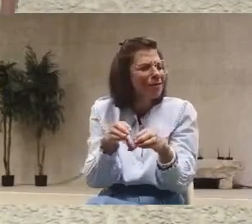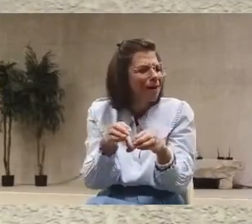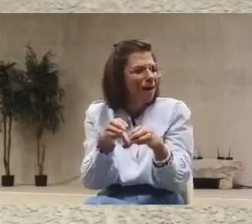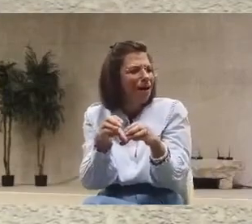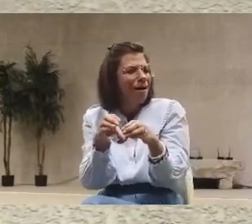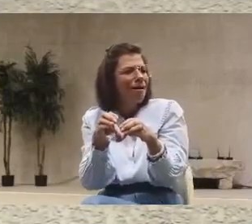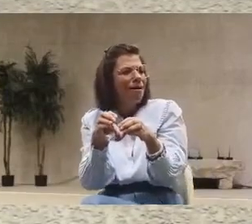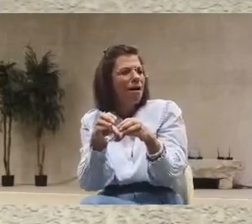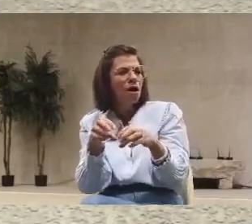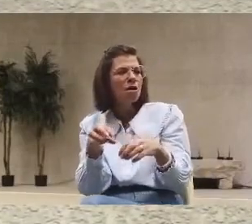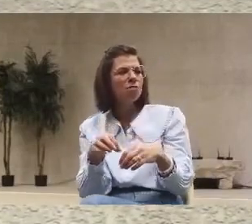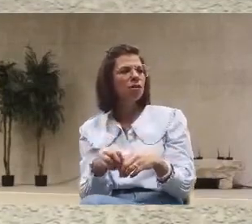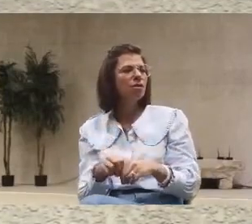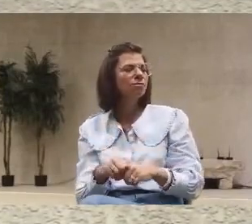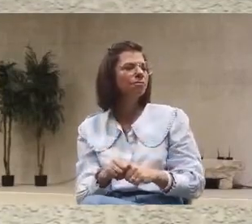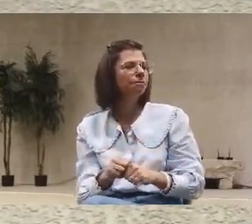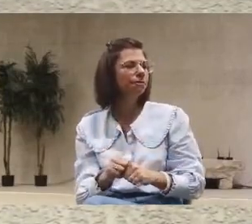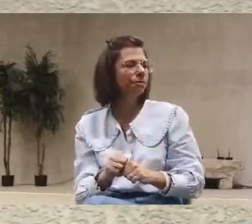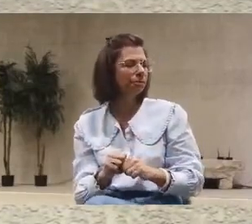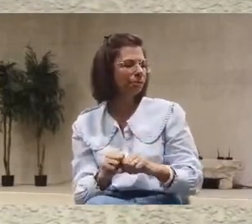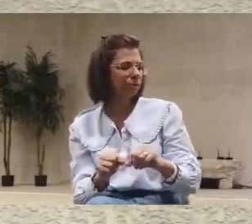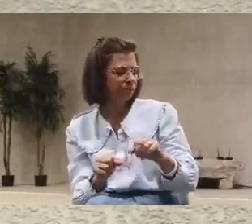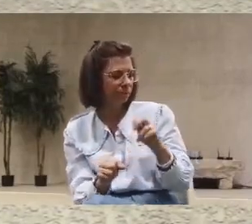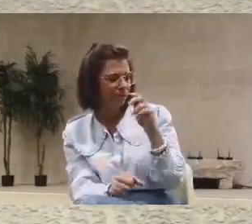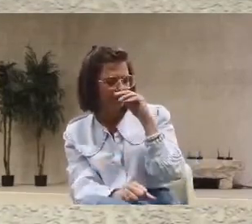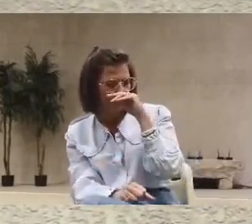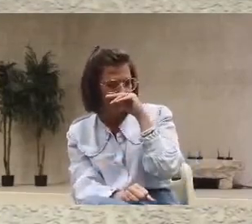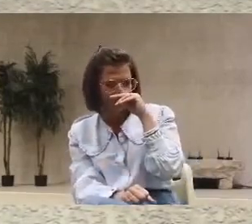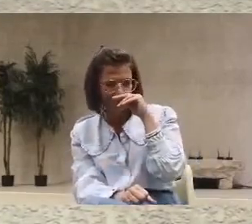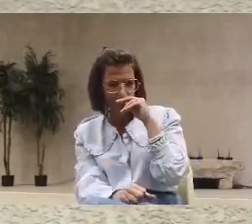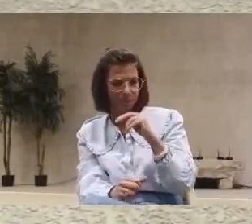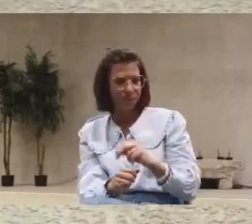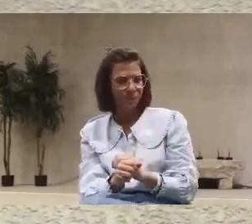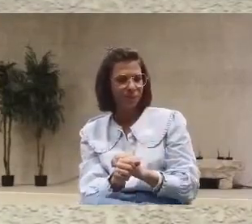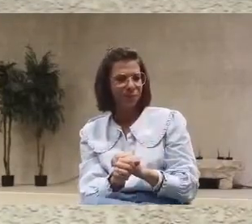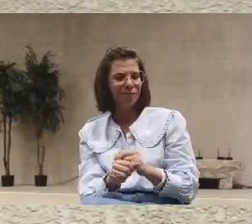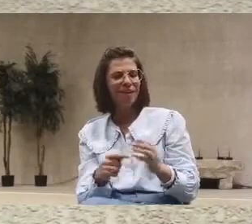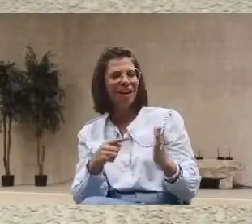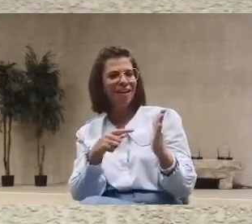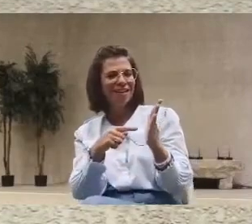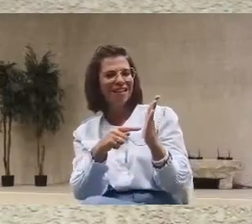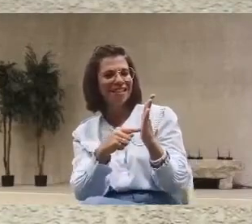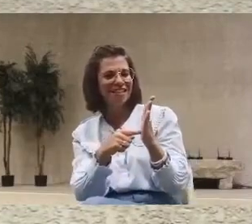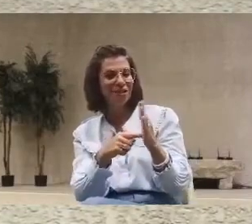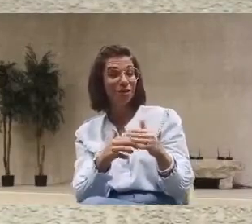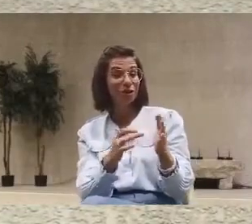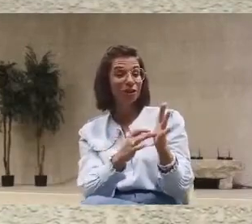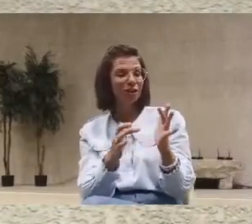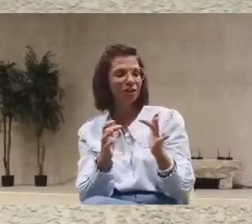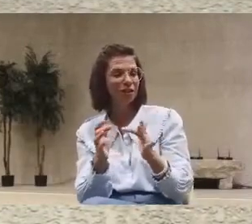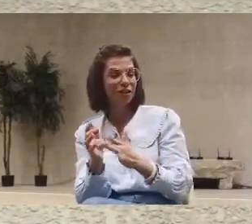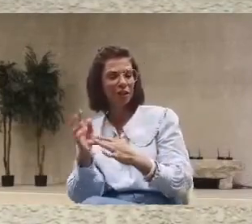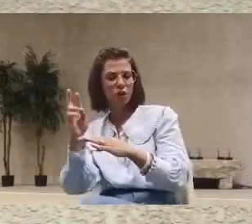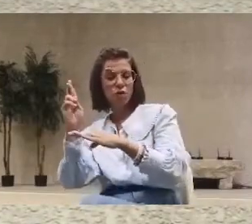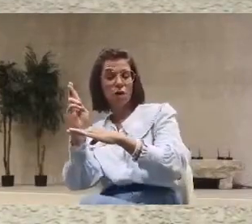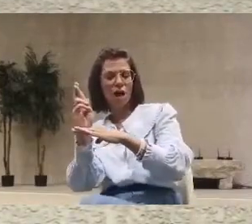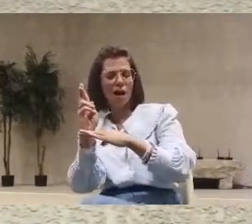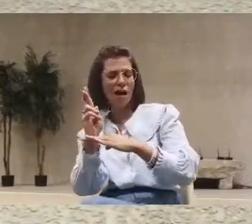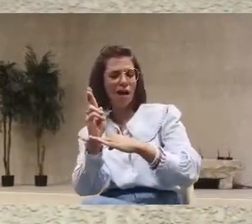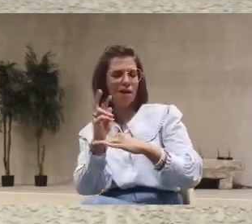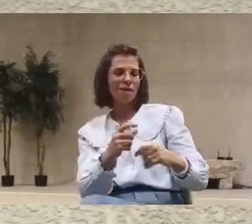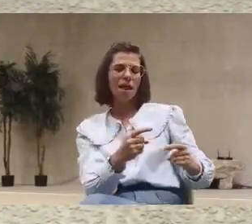Il y a... Quand Jésus vient régner, l'ennemi ne peut rien.